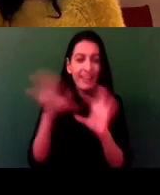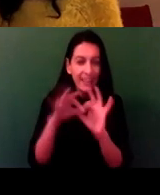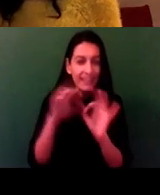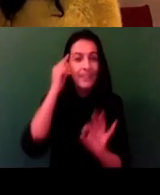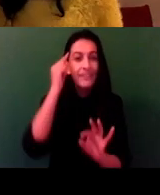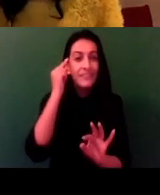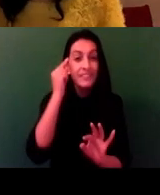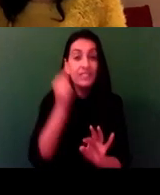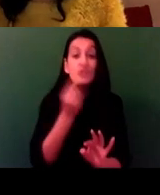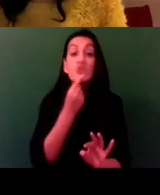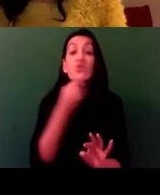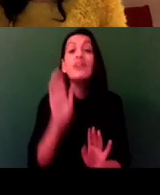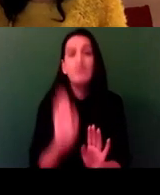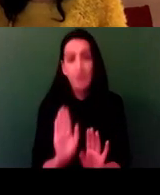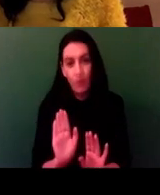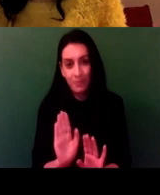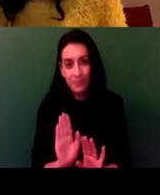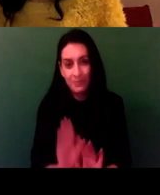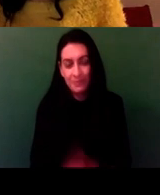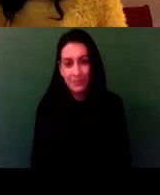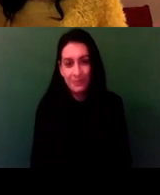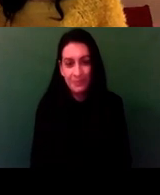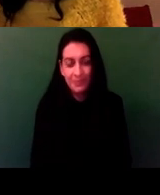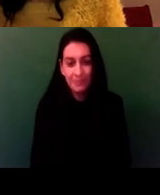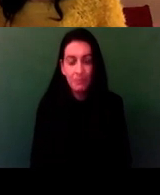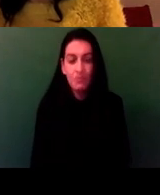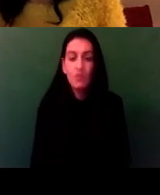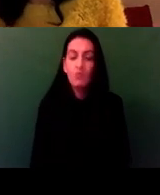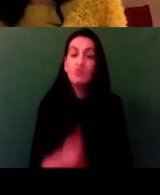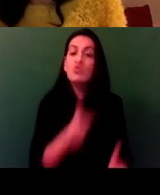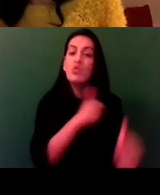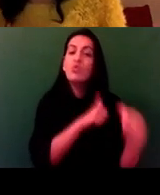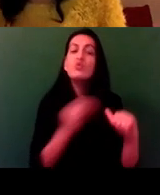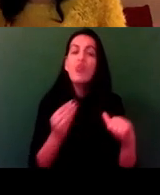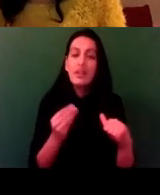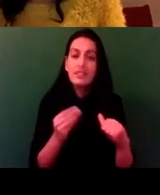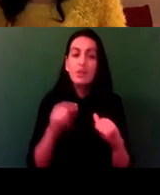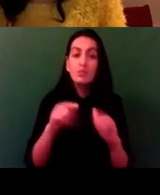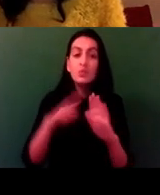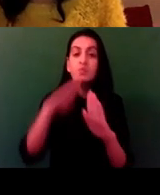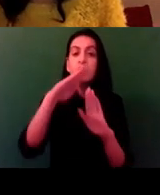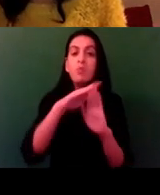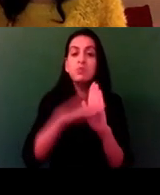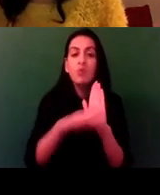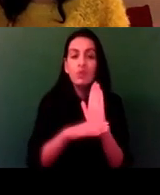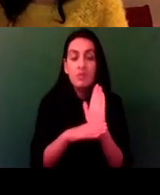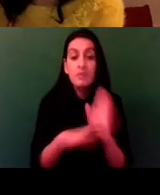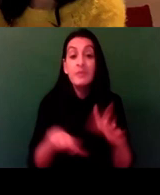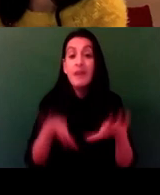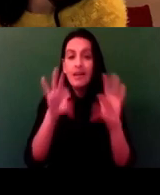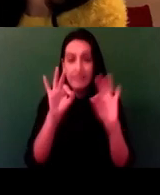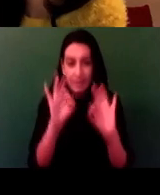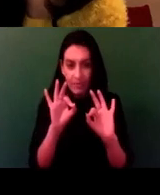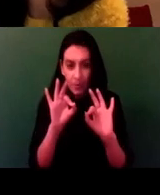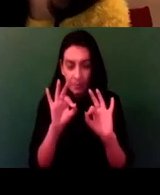da Korhan Hoca'nın istediği şeyi yapıyor üniversite. Bir nevi bir moderatörlük ve katılım